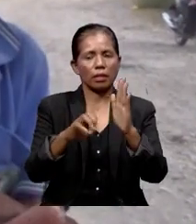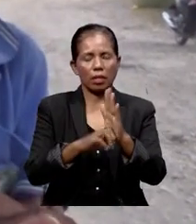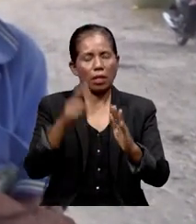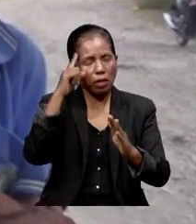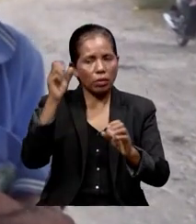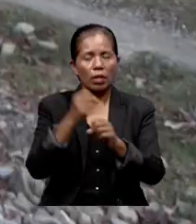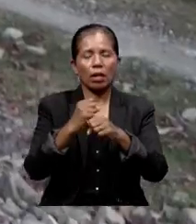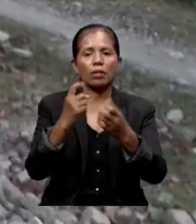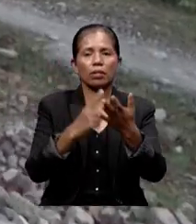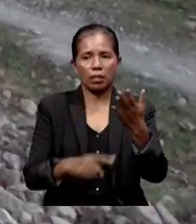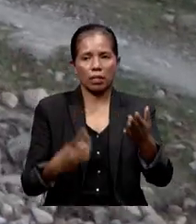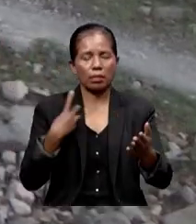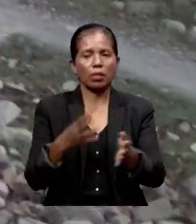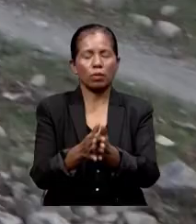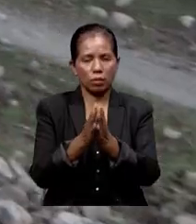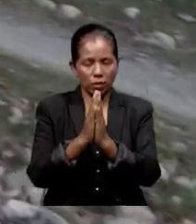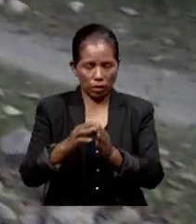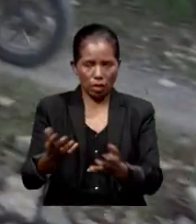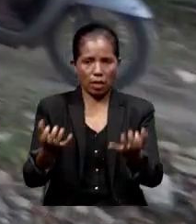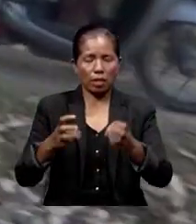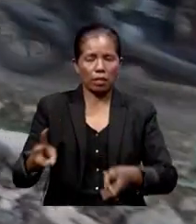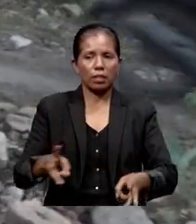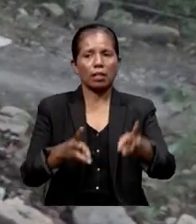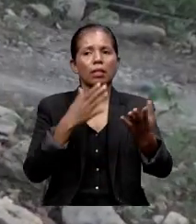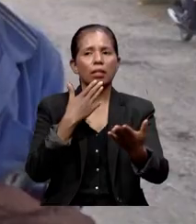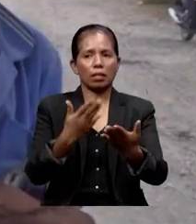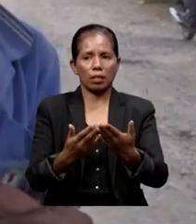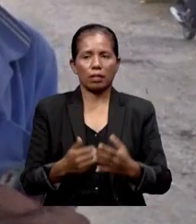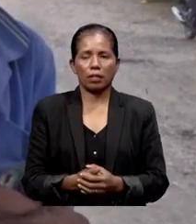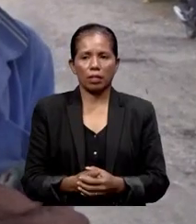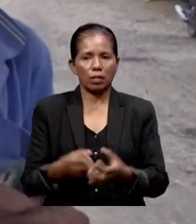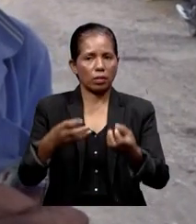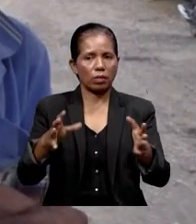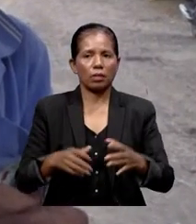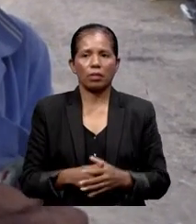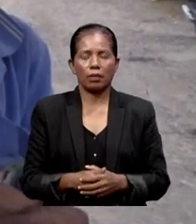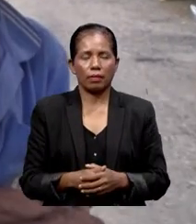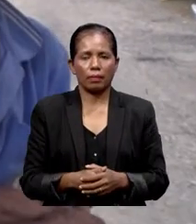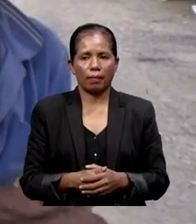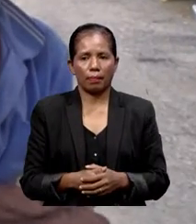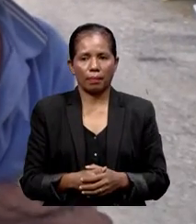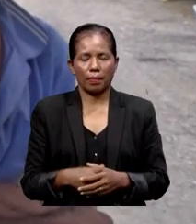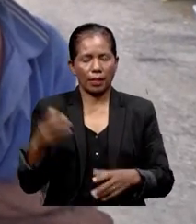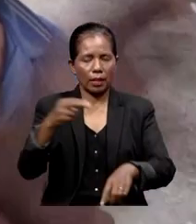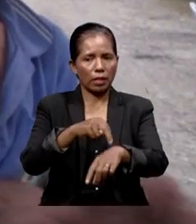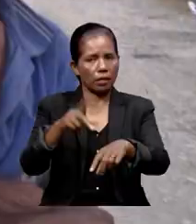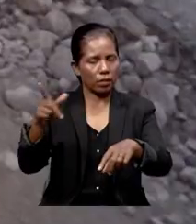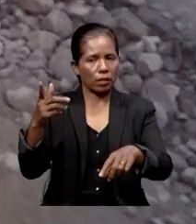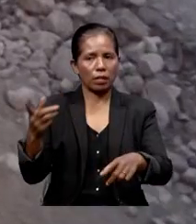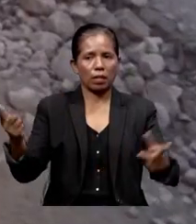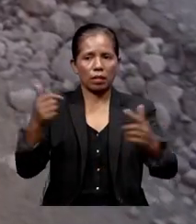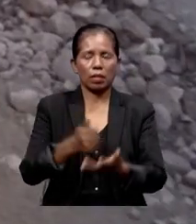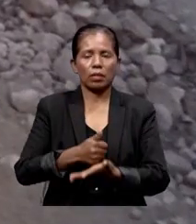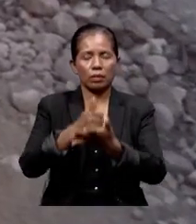nusa. Ami pobune exigencia akar istrara dia. Mai be ira mai sukat husik deitne iha be nasional ne bane atende